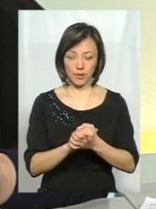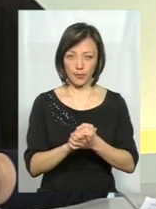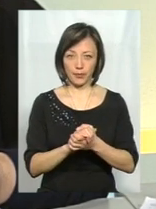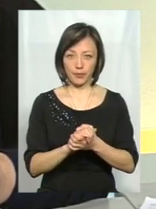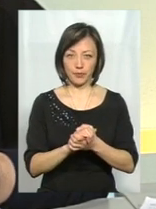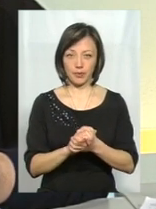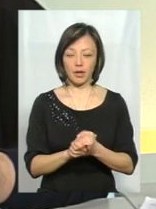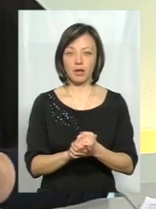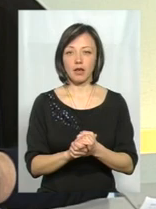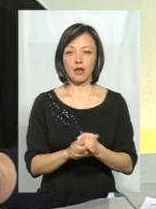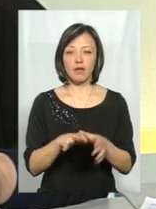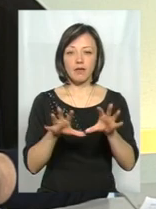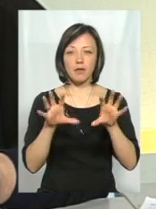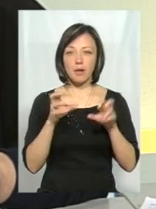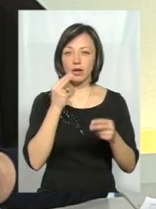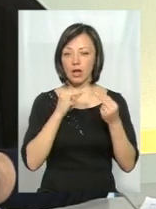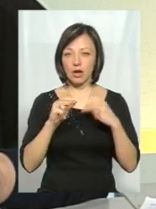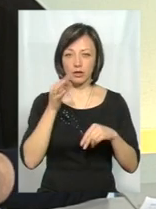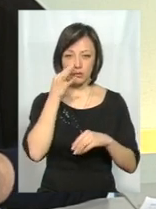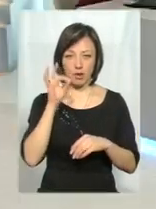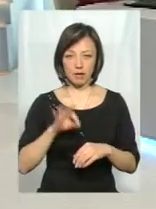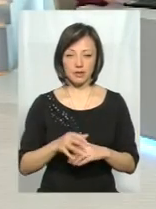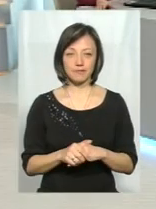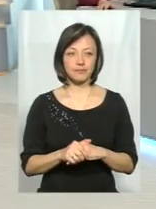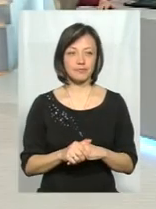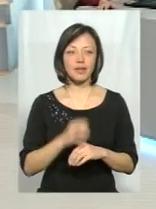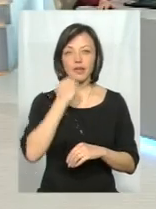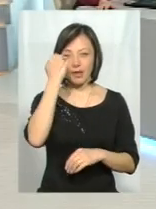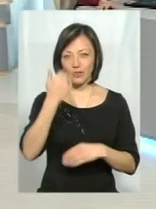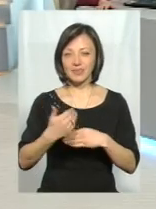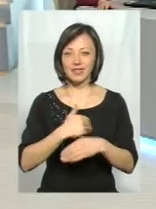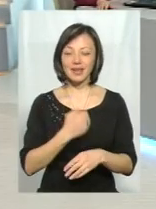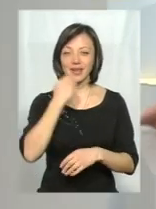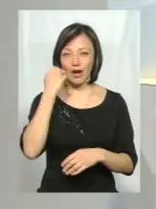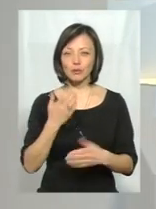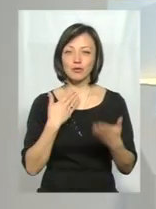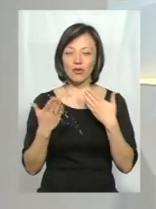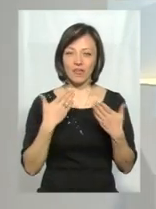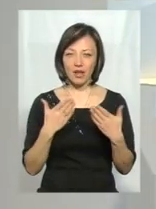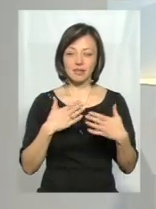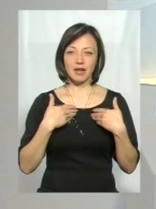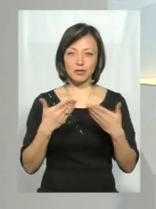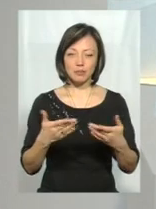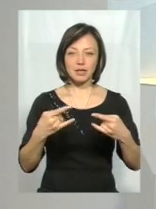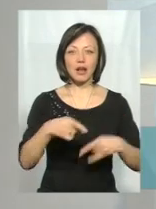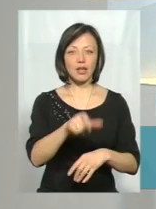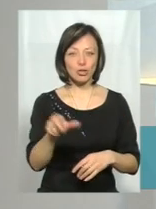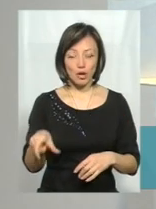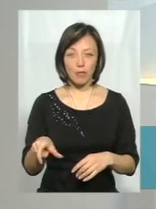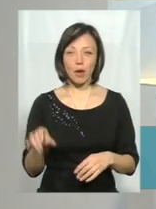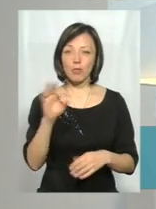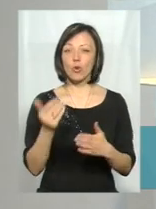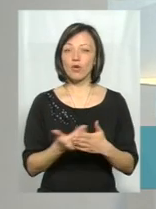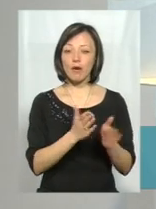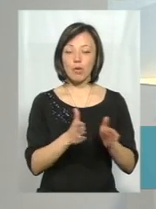От, він вібрав найкращі, скажімо, практики. Дякую вам, що завітали. Дякую, що поспілкувалися із нами, із глядачами. Про